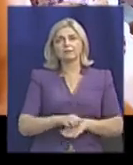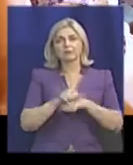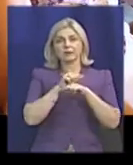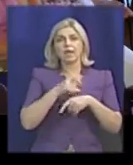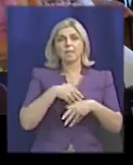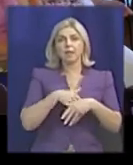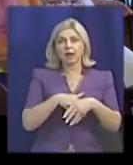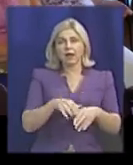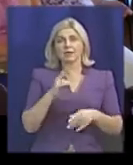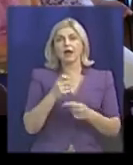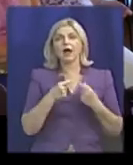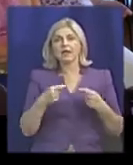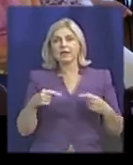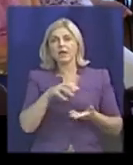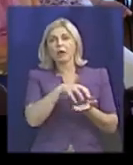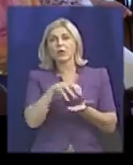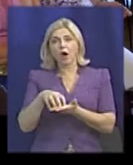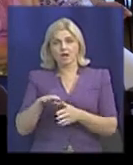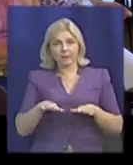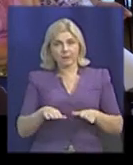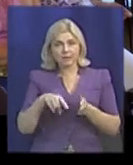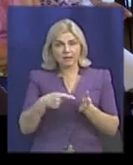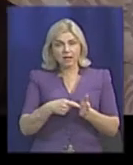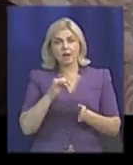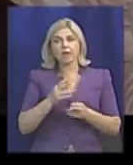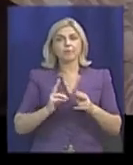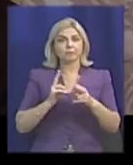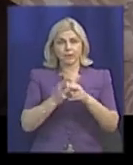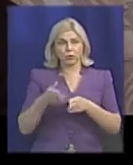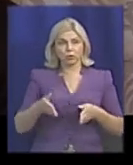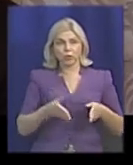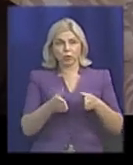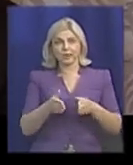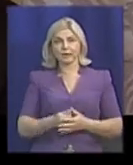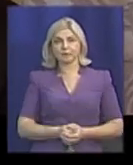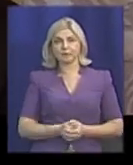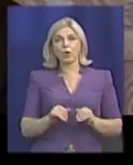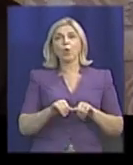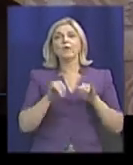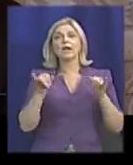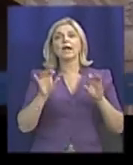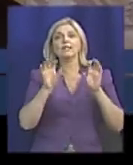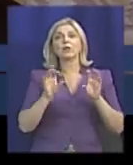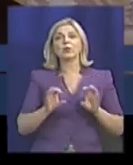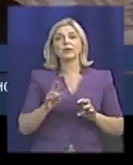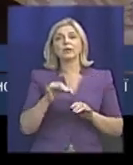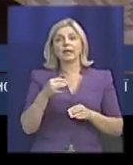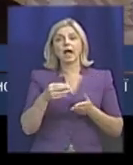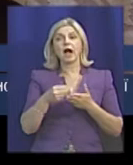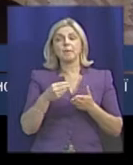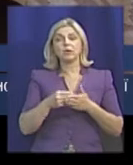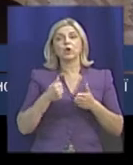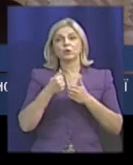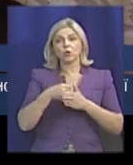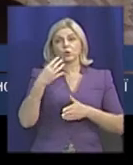пікети на різних локаціях міста, перекривали дороги. «Збільшений статутний капітал на 39 або 40 мільйонів